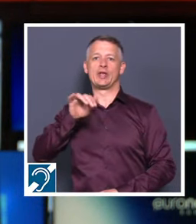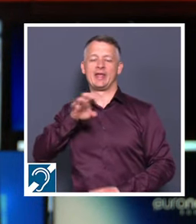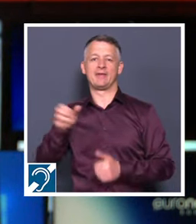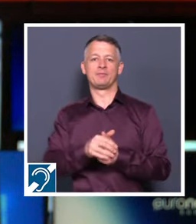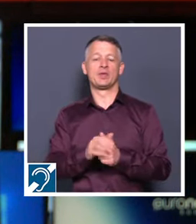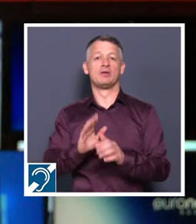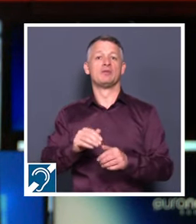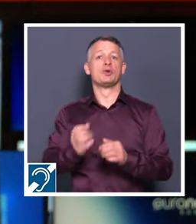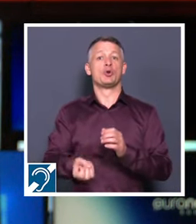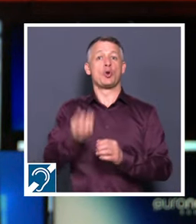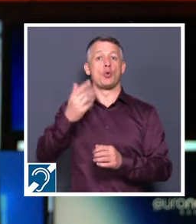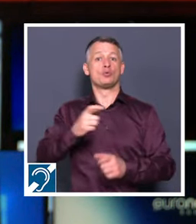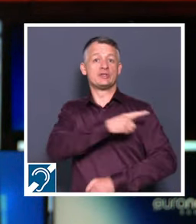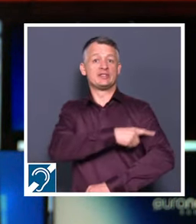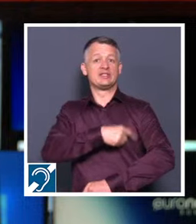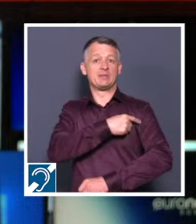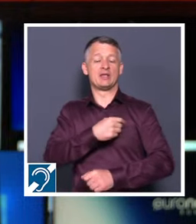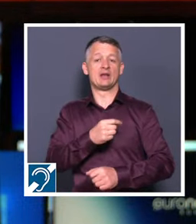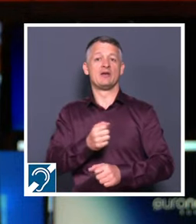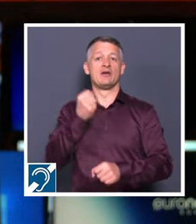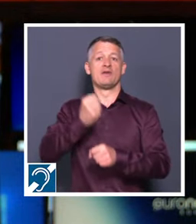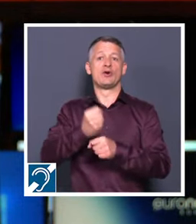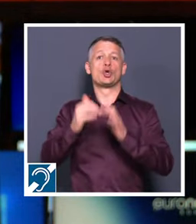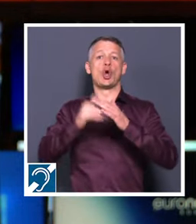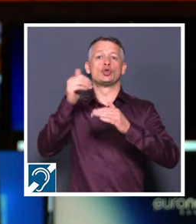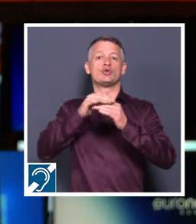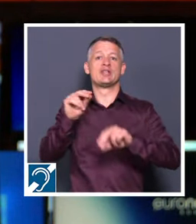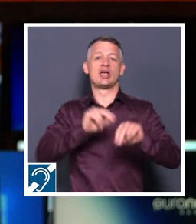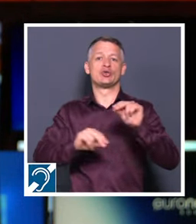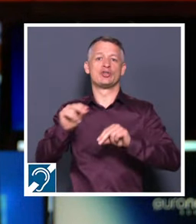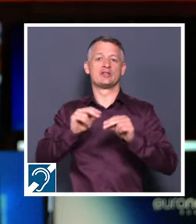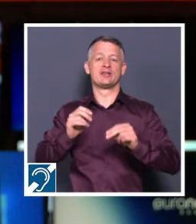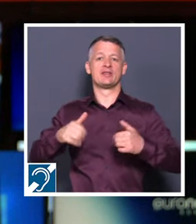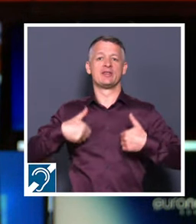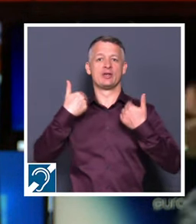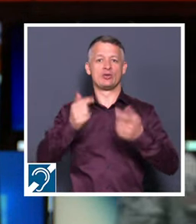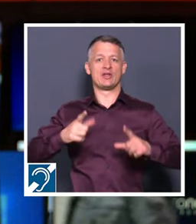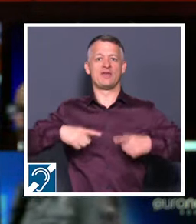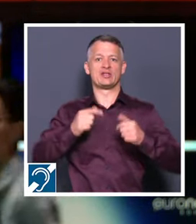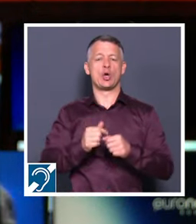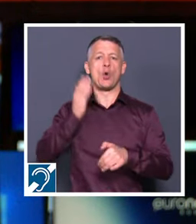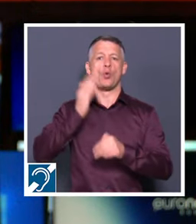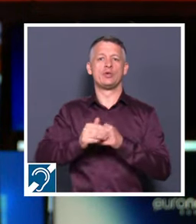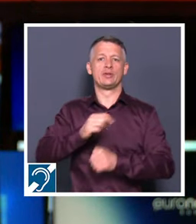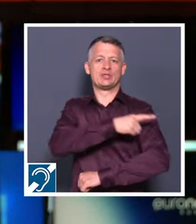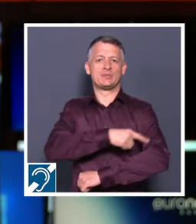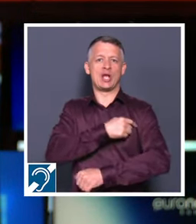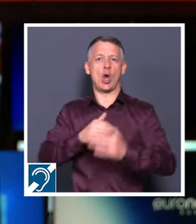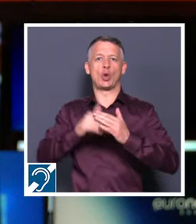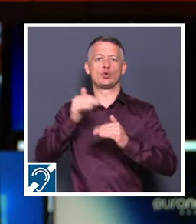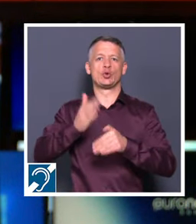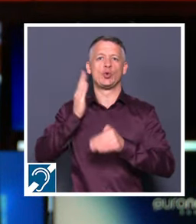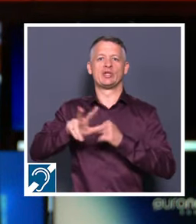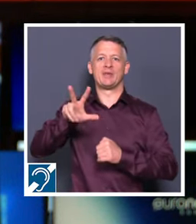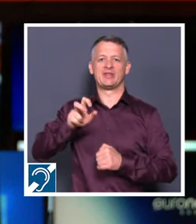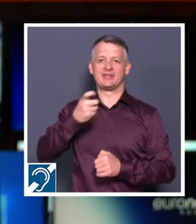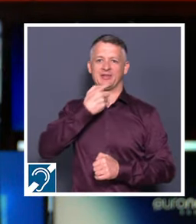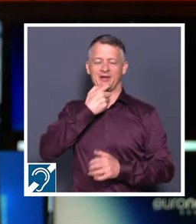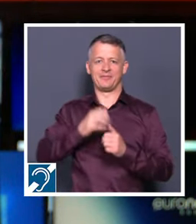Dăruiește Viață. Este prima unitate medicală pentru copii construită în ultimii 30 de ani în țara noastră. Secțiile de